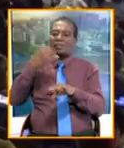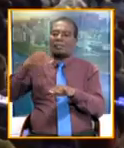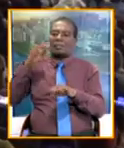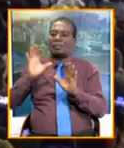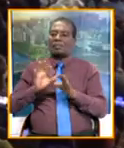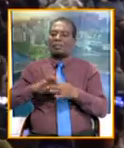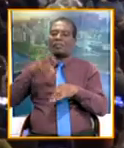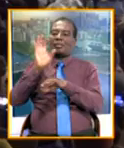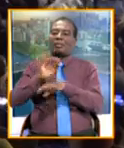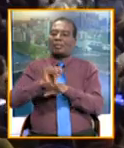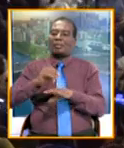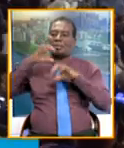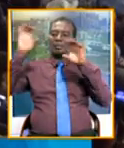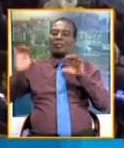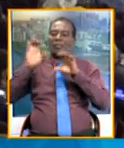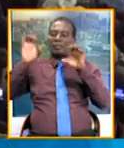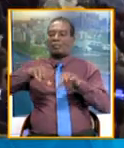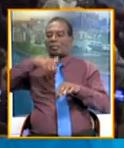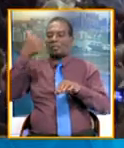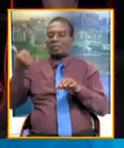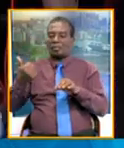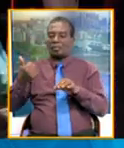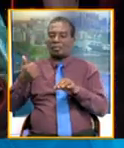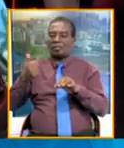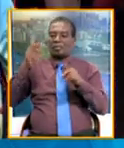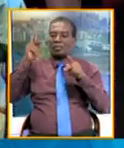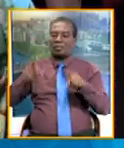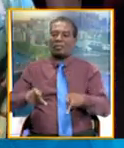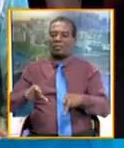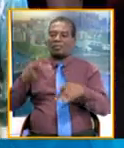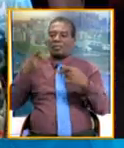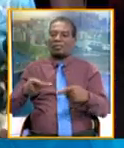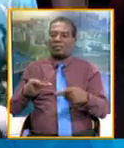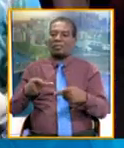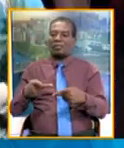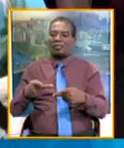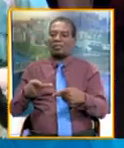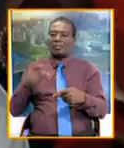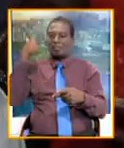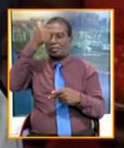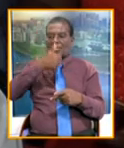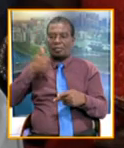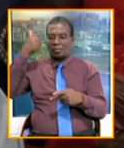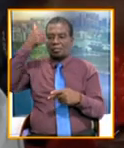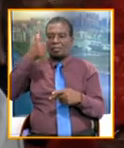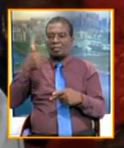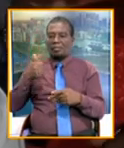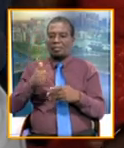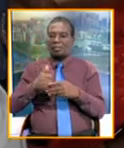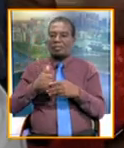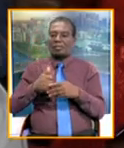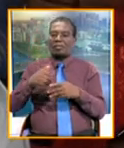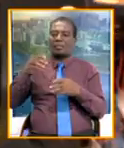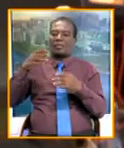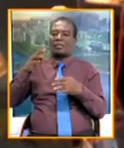Côte d'Ivoire va célébrer une autre icône des arts et de la culture en Afrique. Bernard